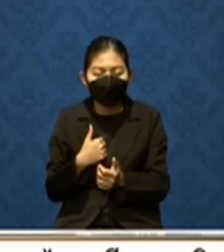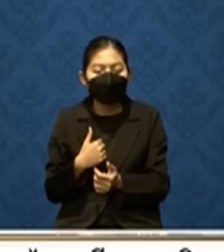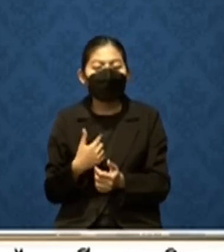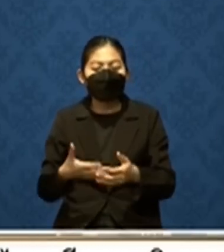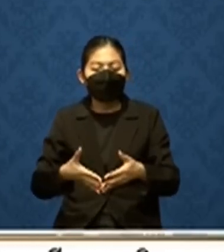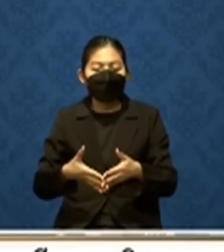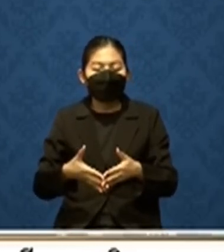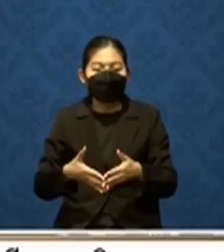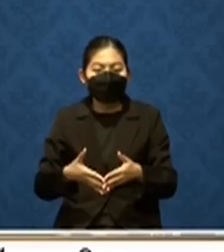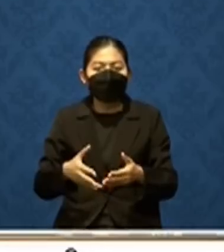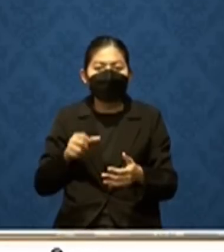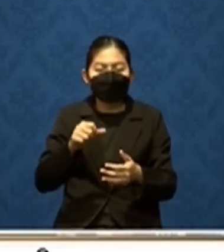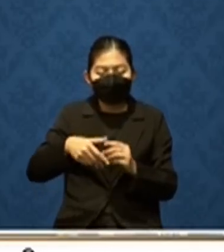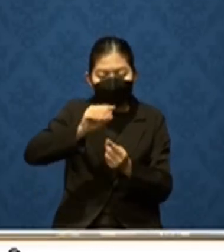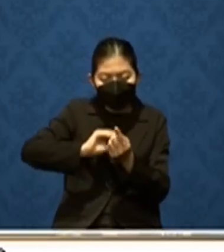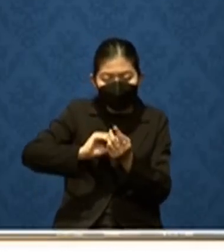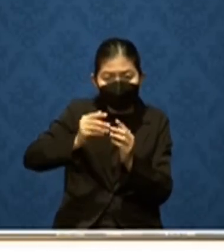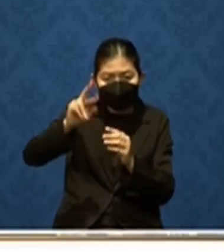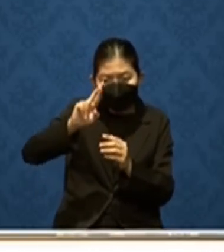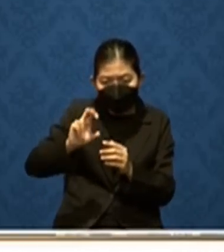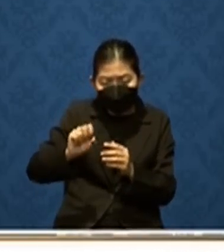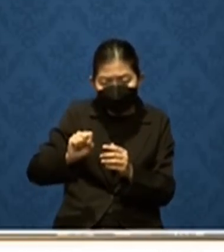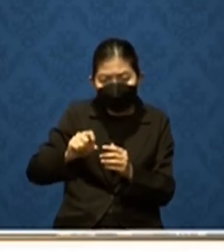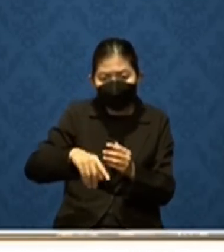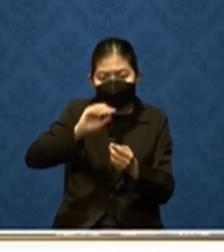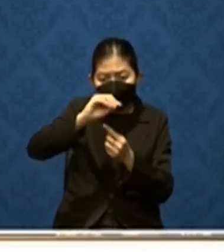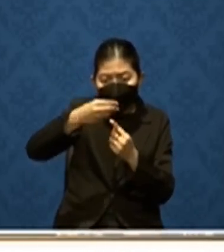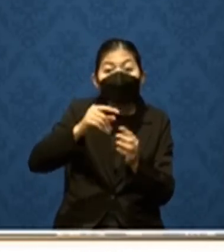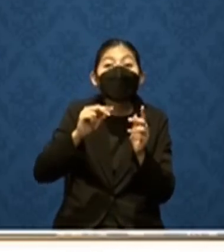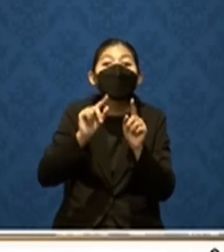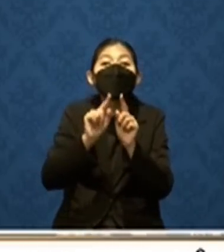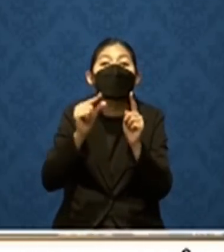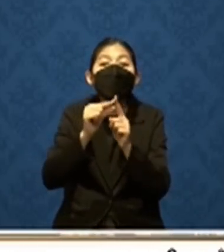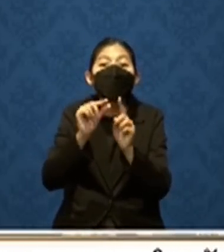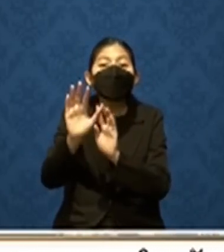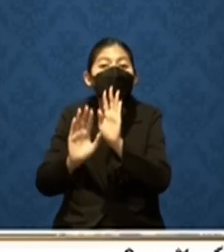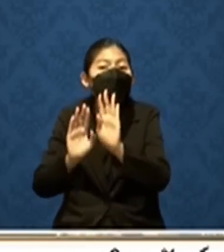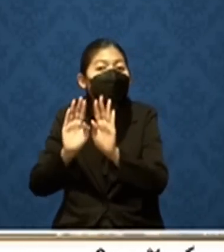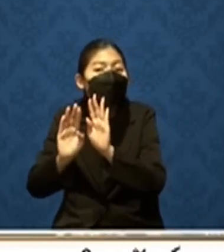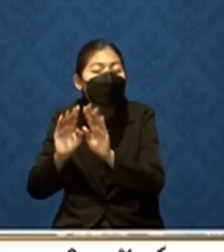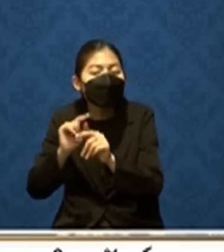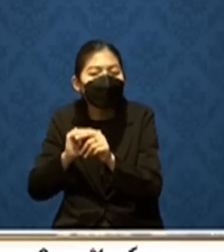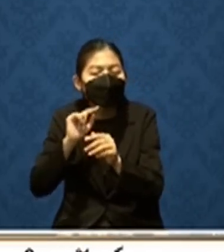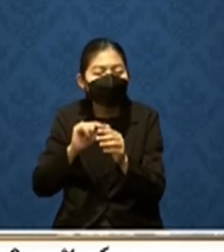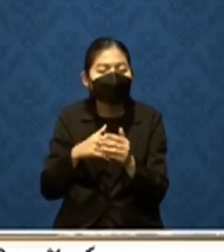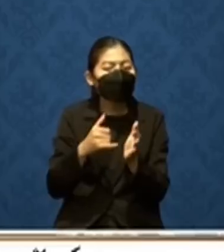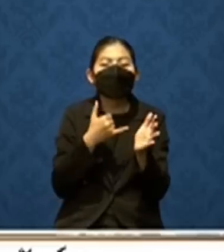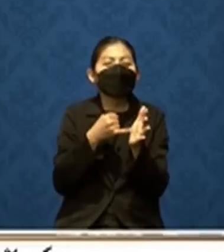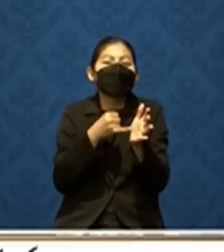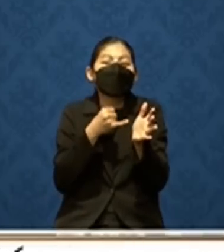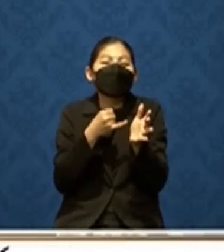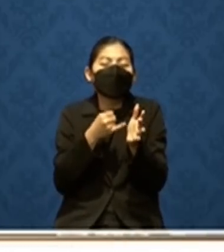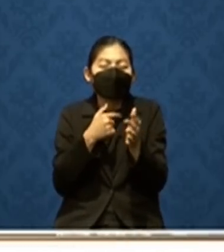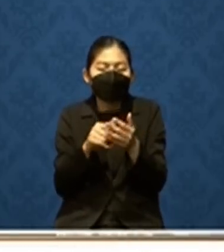คำว่าสภากล้วยขึ้นมาใช้เงินใช้กล้วยเลขกับเสียงบททุกครั้ง